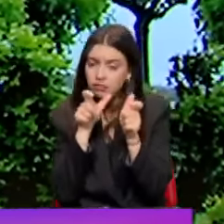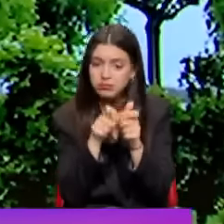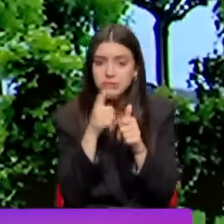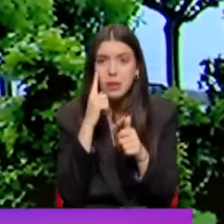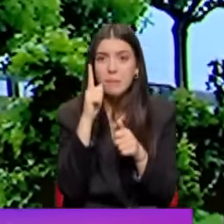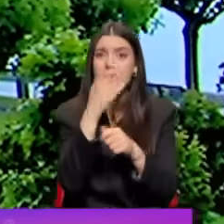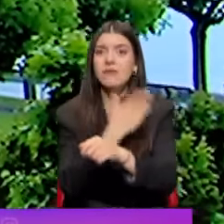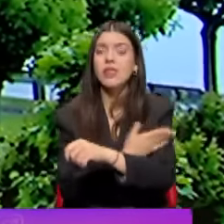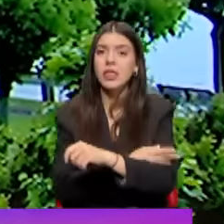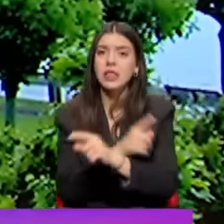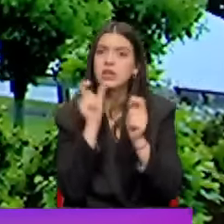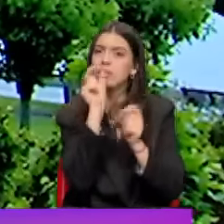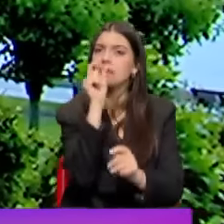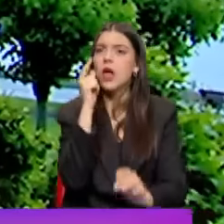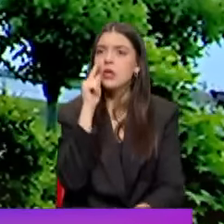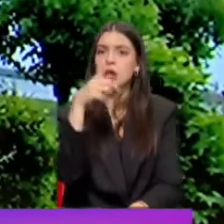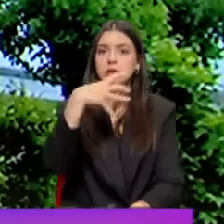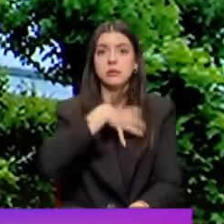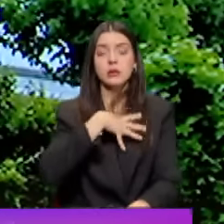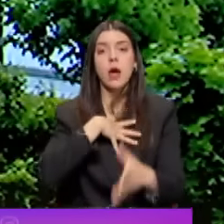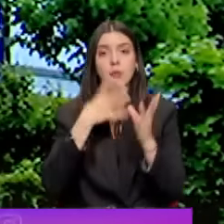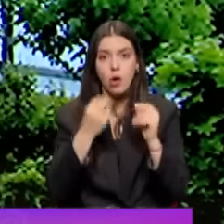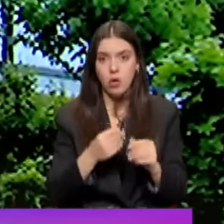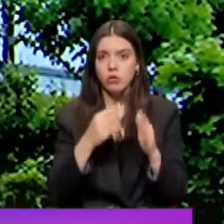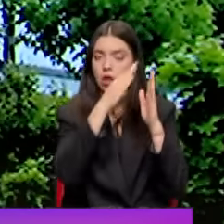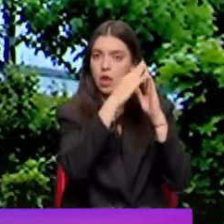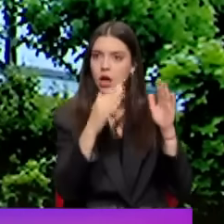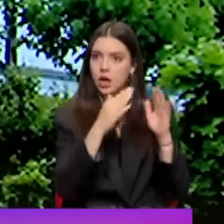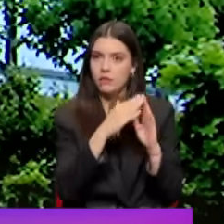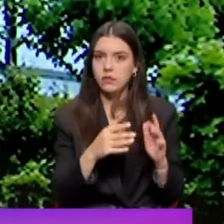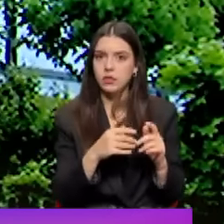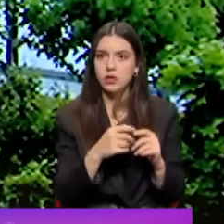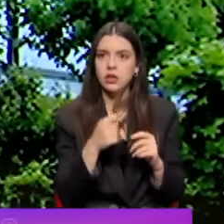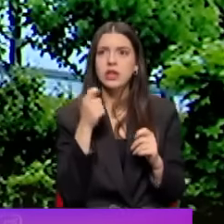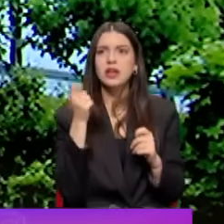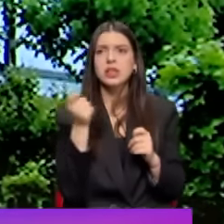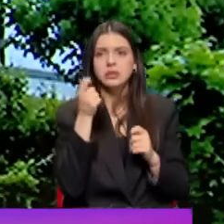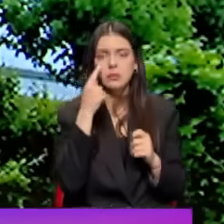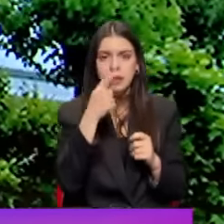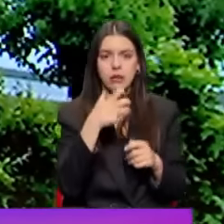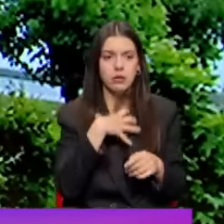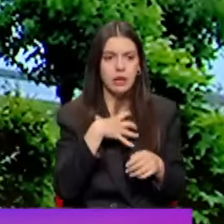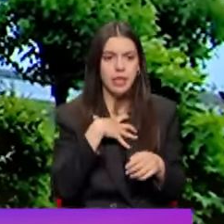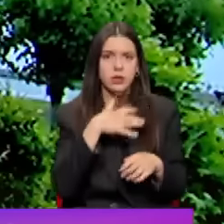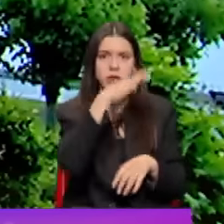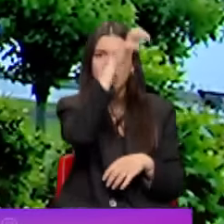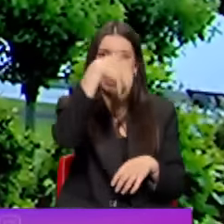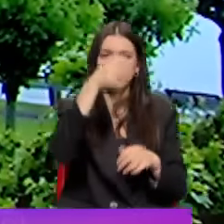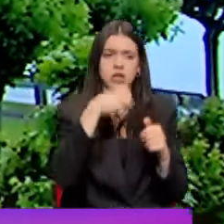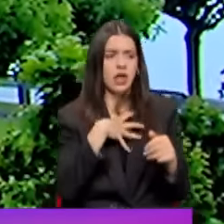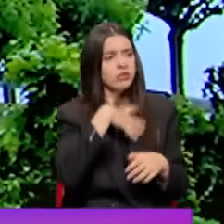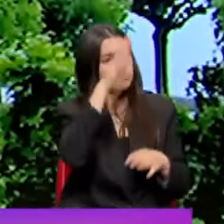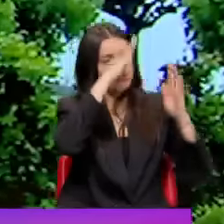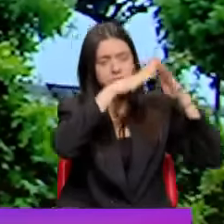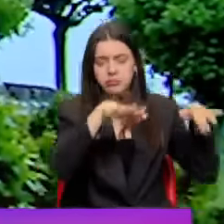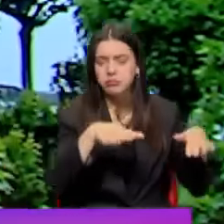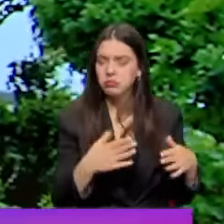iddiaya göre sahibi olduğu Tiny house'u iş makinesiyle kendisi yıktı başka bir